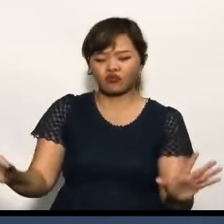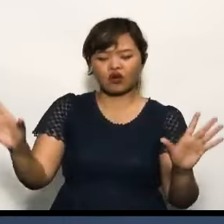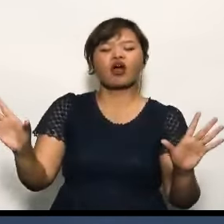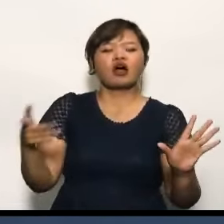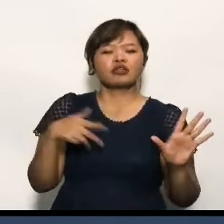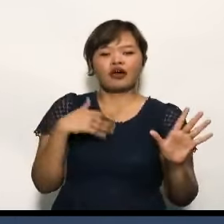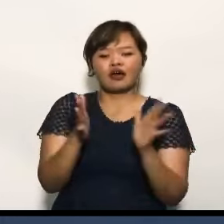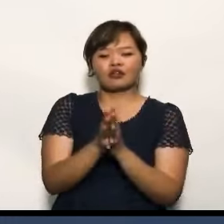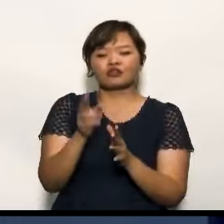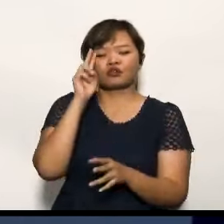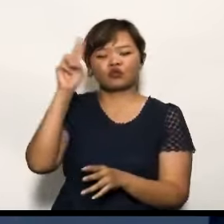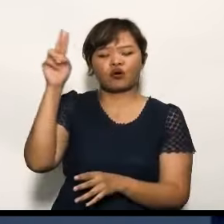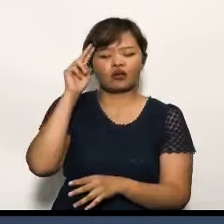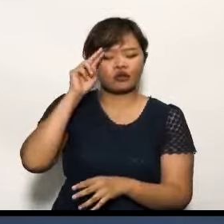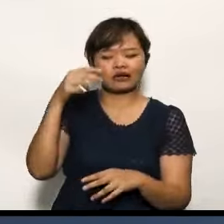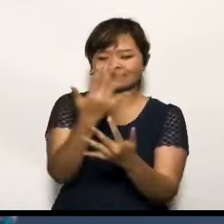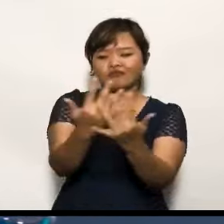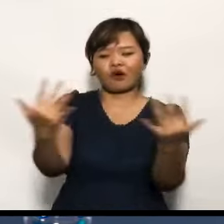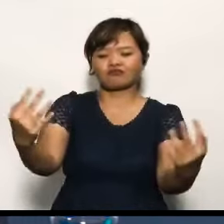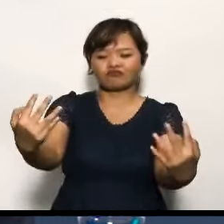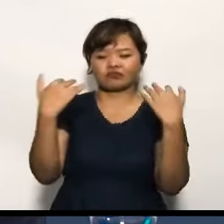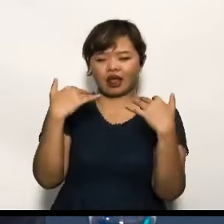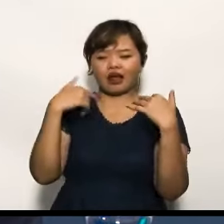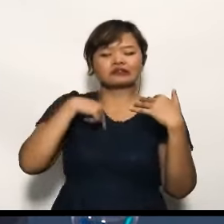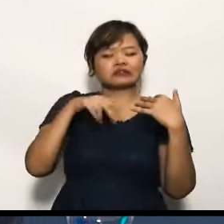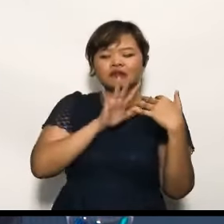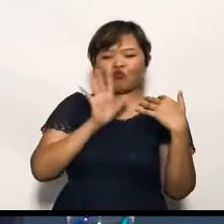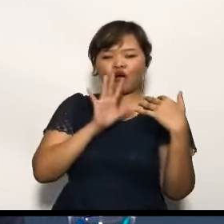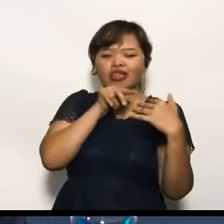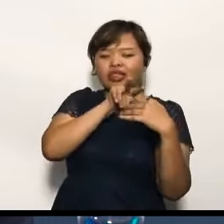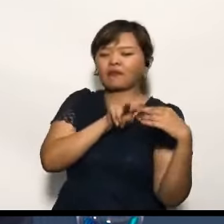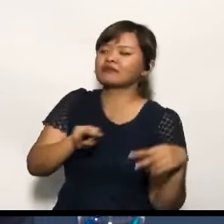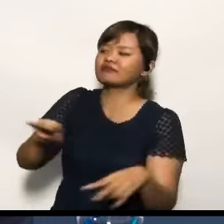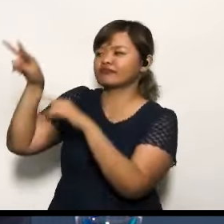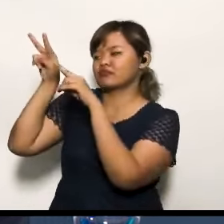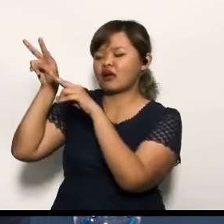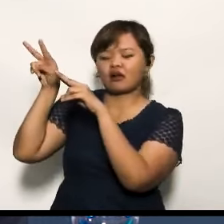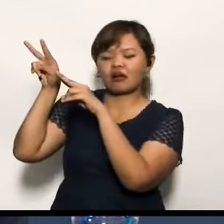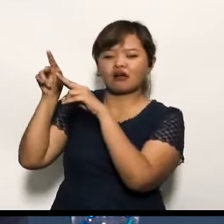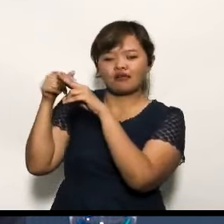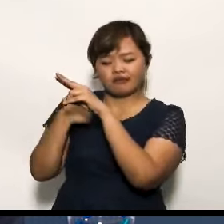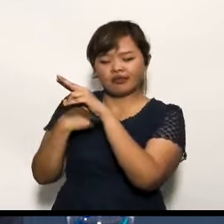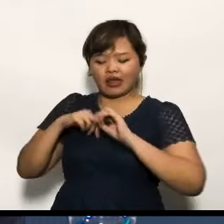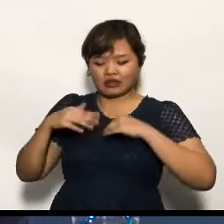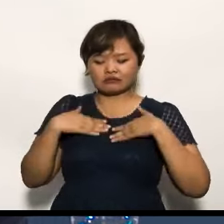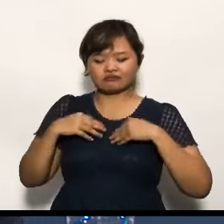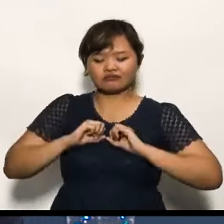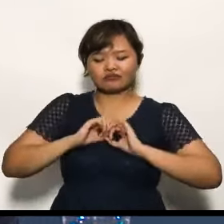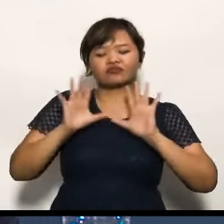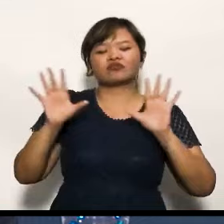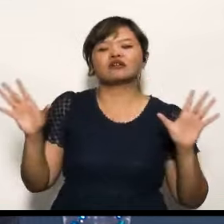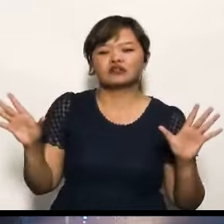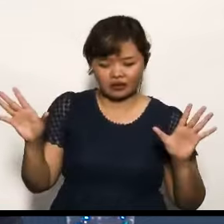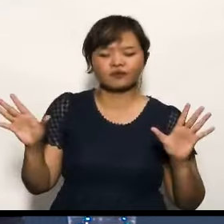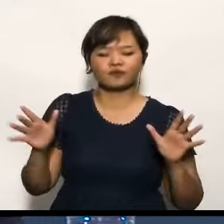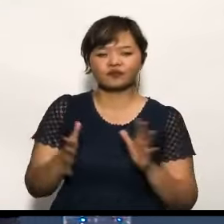Dan mereka gak akan melihat kita, tapi melihat terang yang terpancar di dalam kelemahan kami, di dalam kekurangan